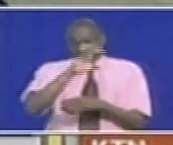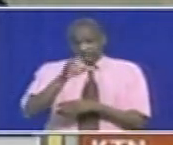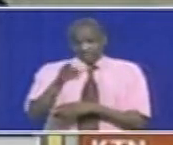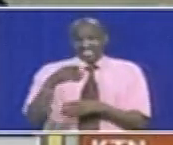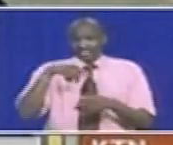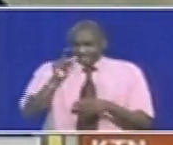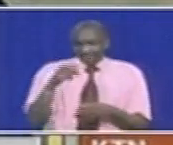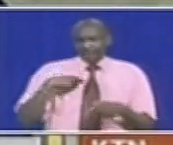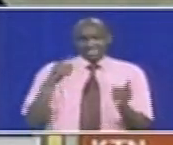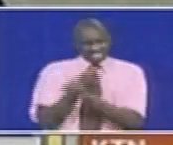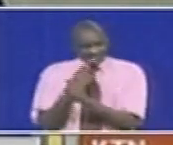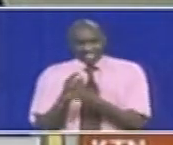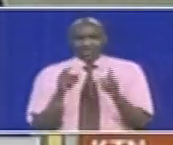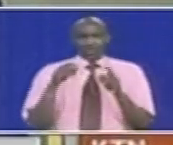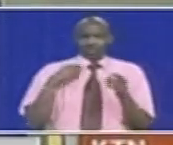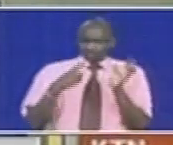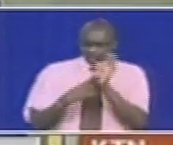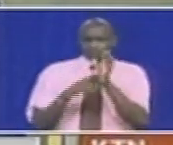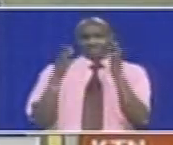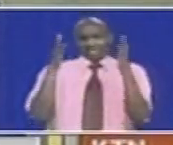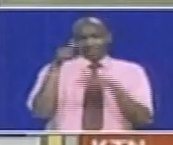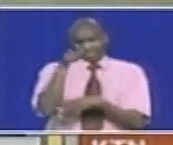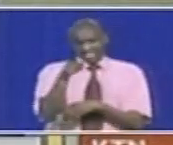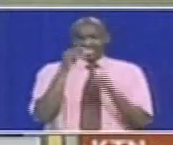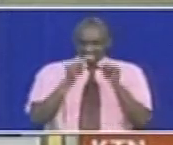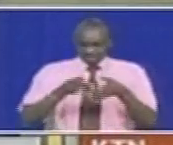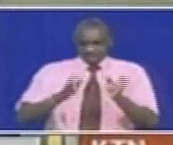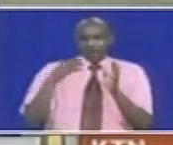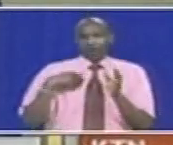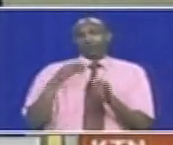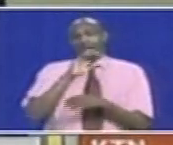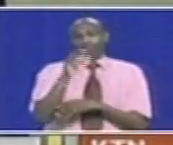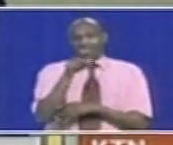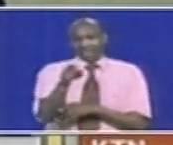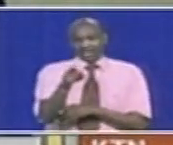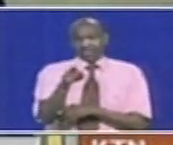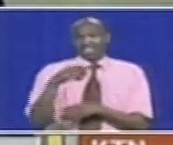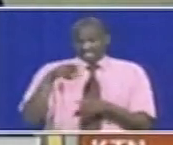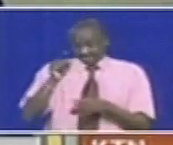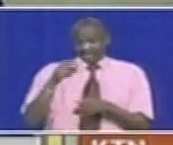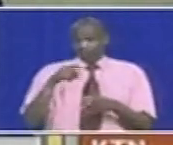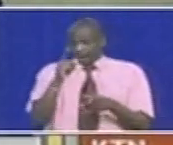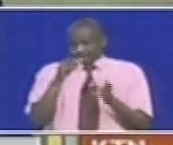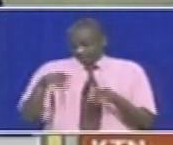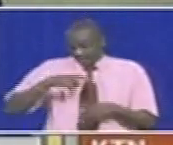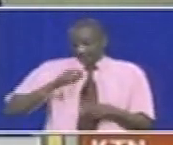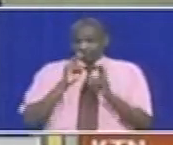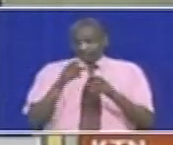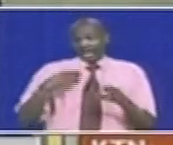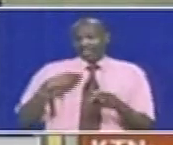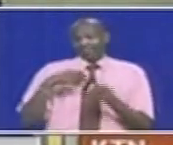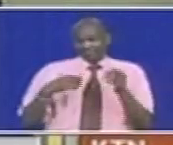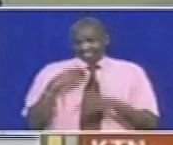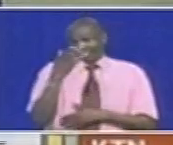za aina yake zilitanda kuashiria taswira mpya ya kaunti hiyo. Carol Nderi aliweza kuzuru sehemu hiyo na amerejea na taarifa